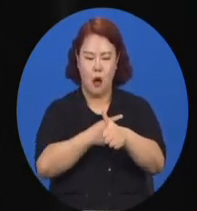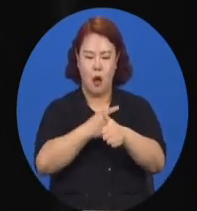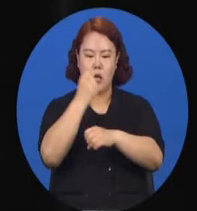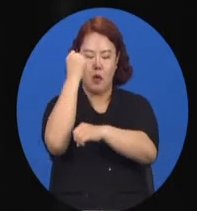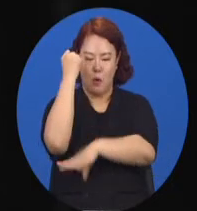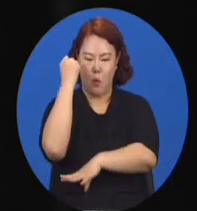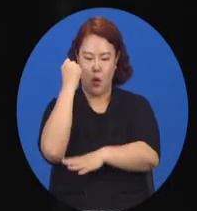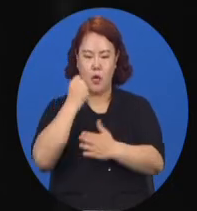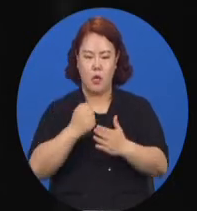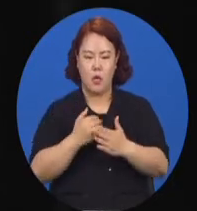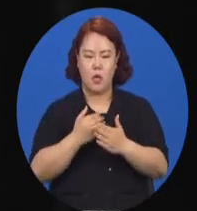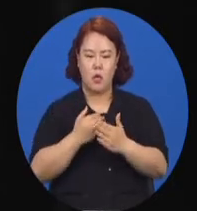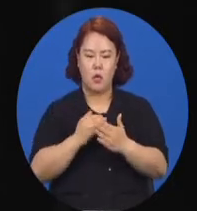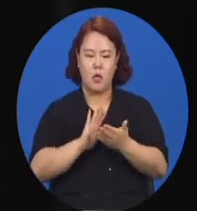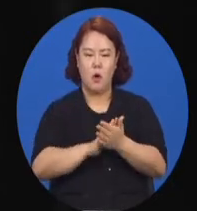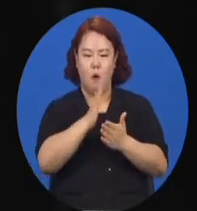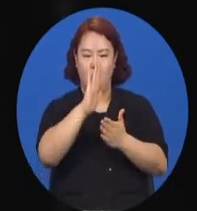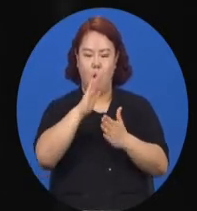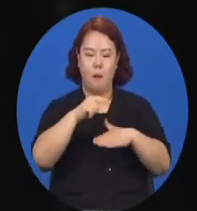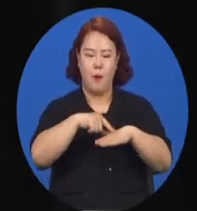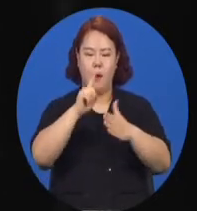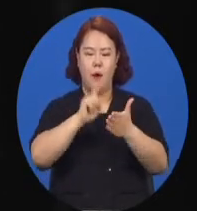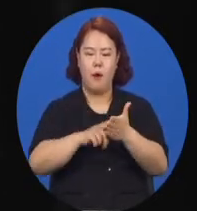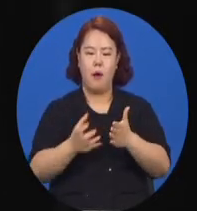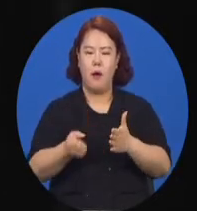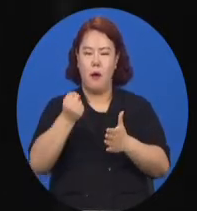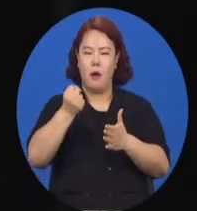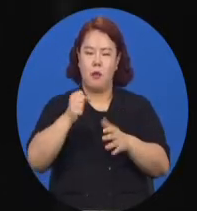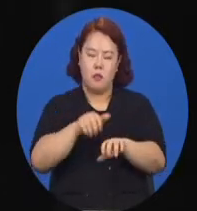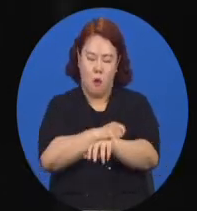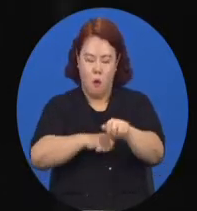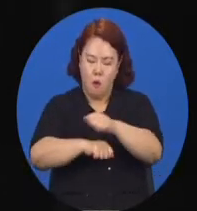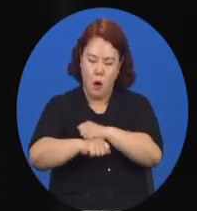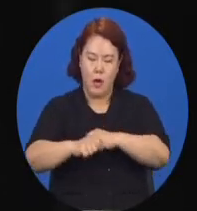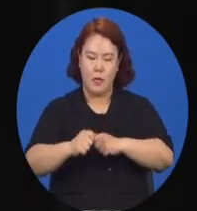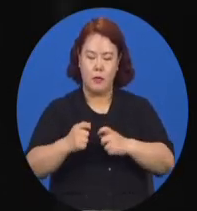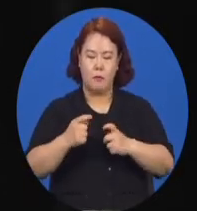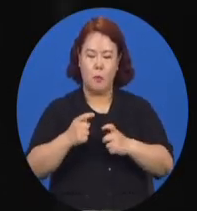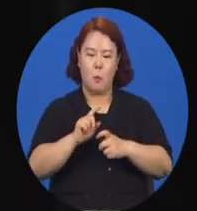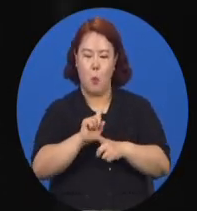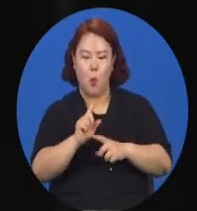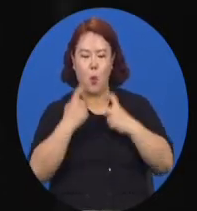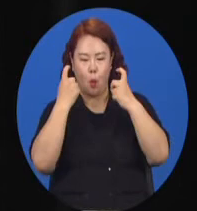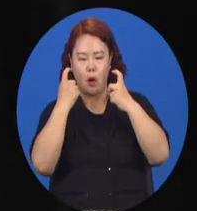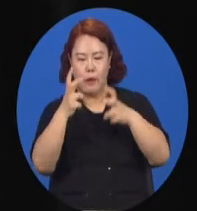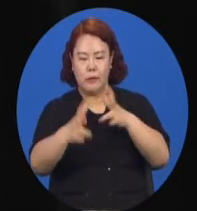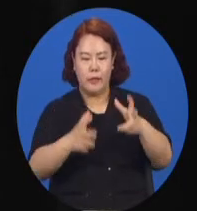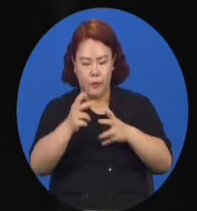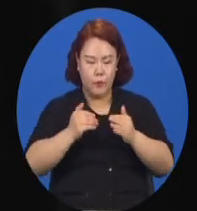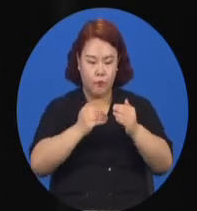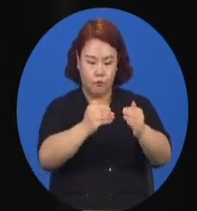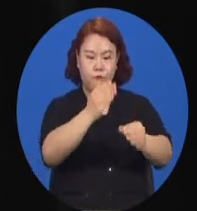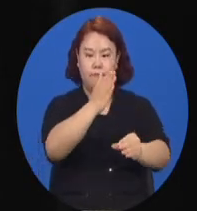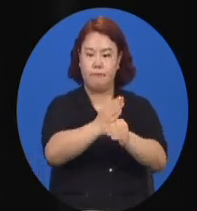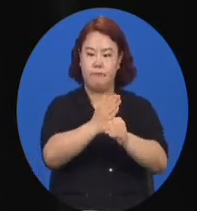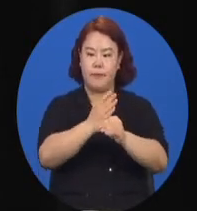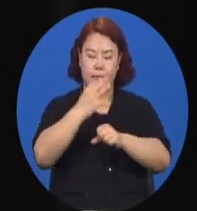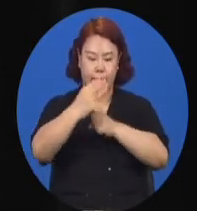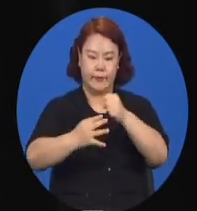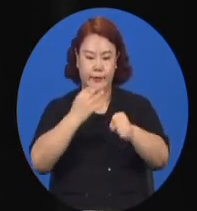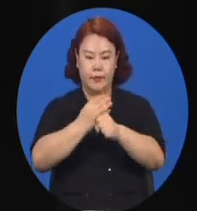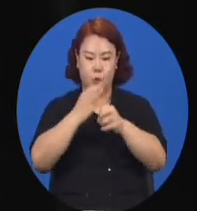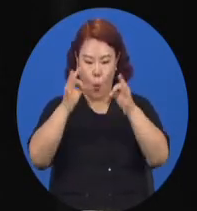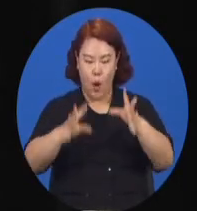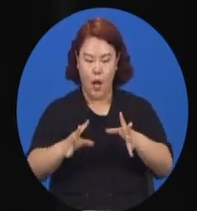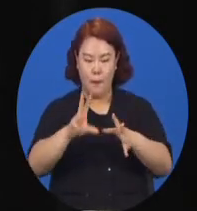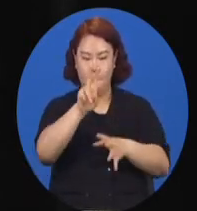열정적으로 체험형 시설들을 유치하면서 이 재류형 관광 사업을 추진하고 있는데 지난 4년간